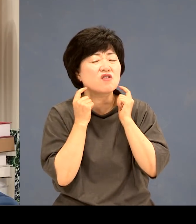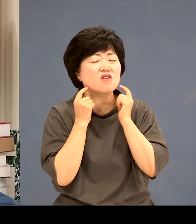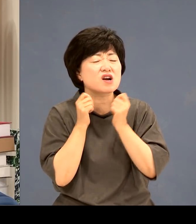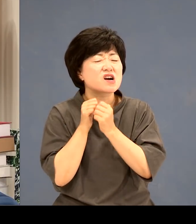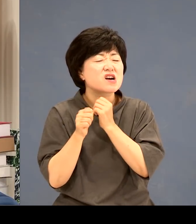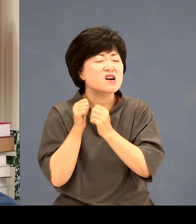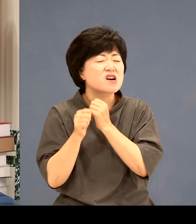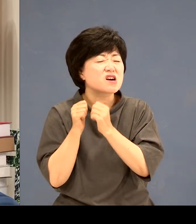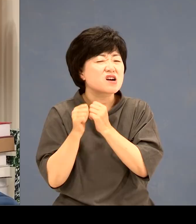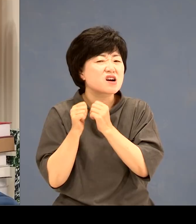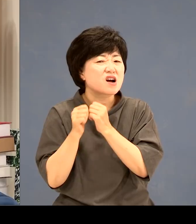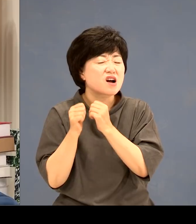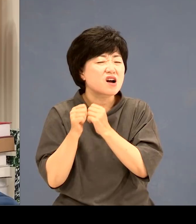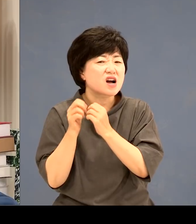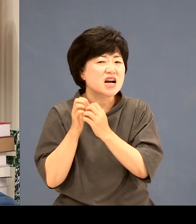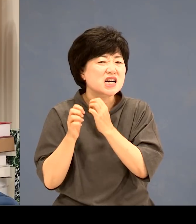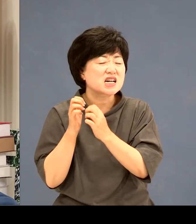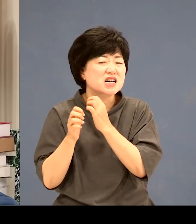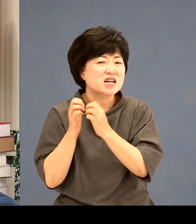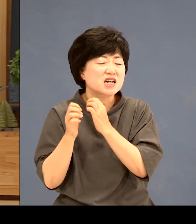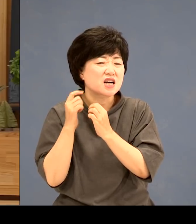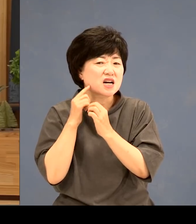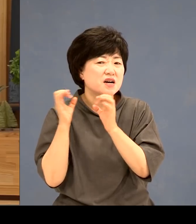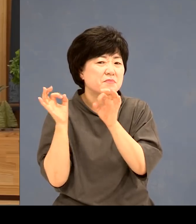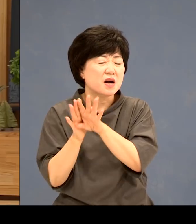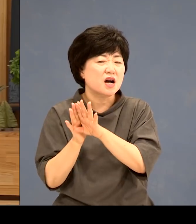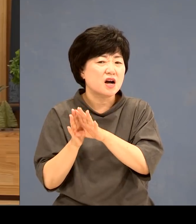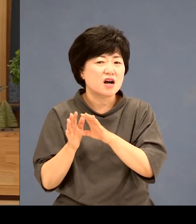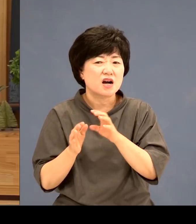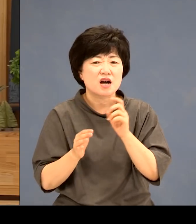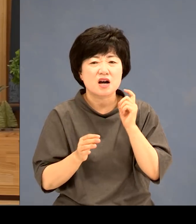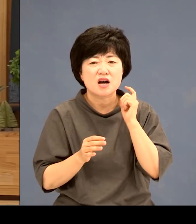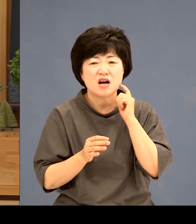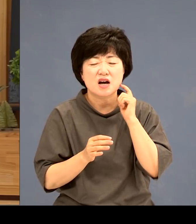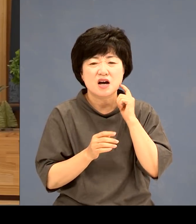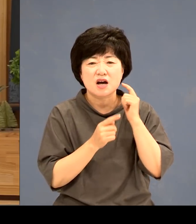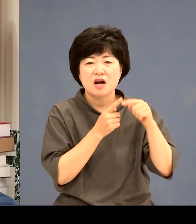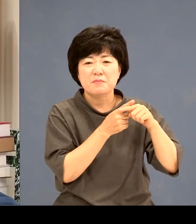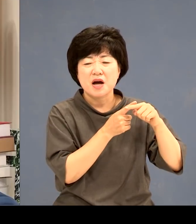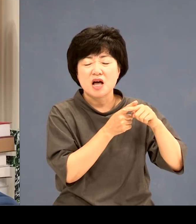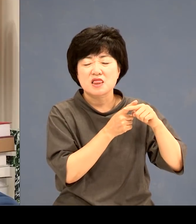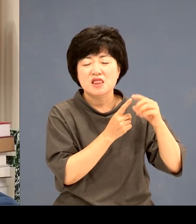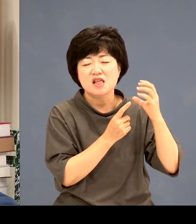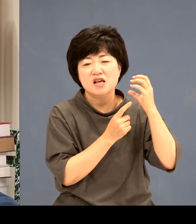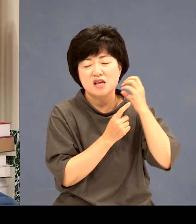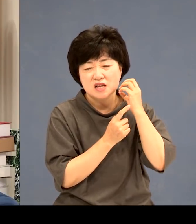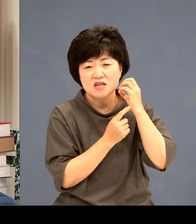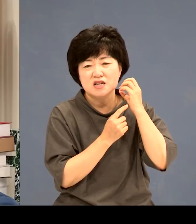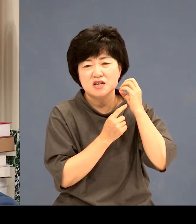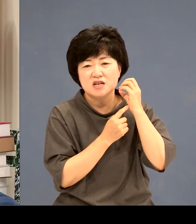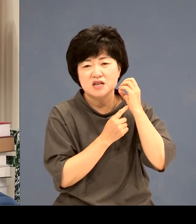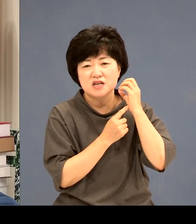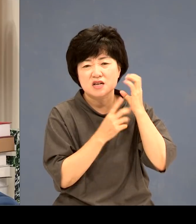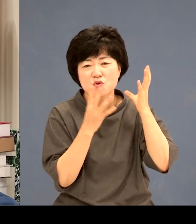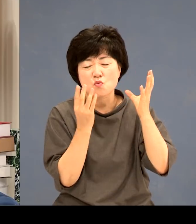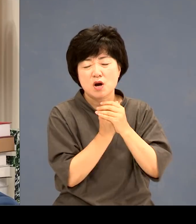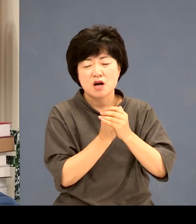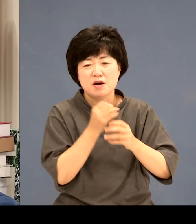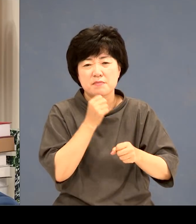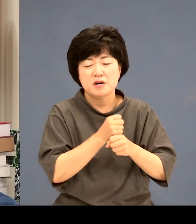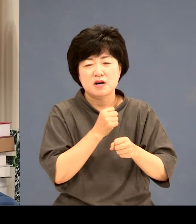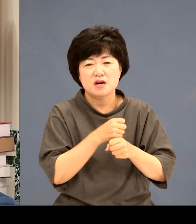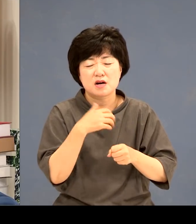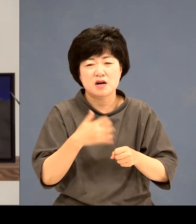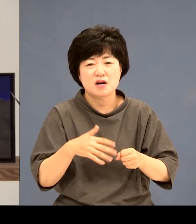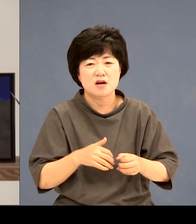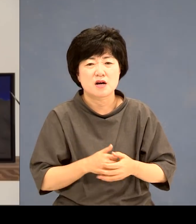있는데 한쪽은 이를 너무 많이 갈아가지고 여기가 없고요. 이렇게 한쪽은 다 이제 나갔고 한쪽은 지금 반 정도 지금 걸쳐져 있어서 지금은